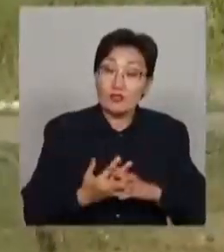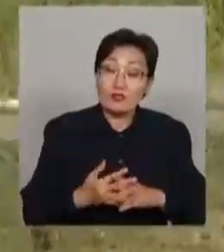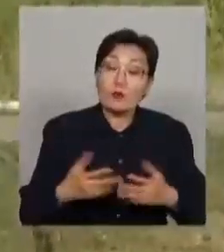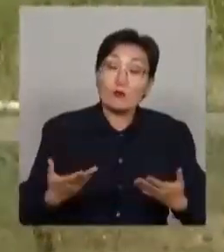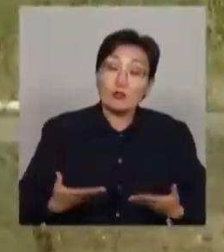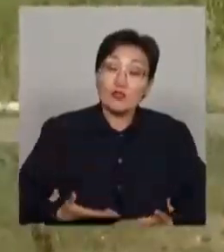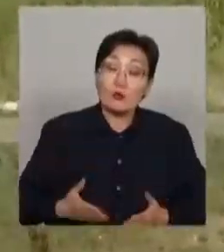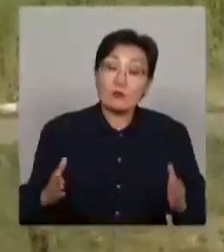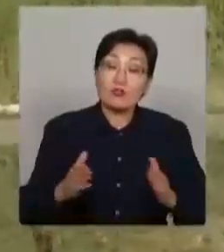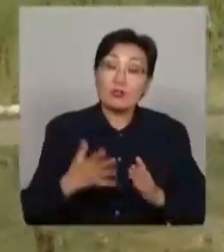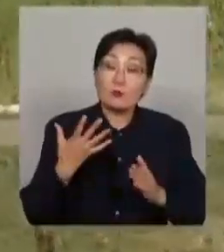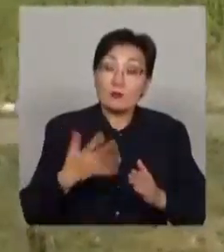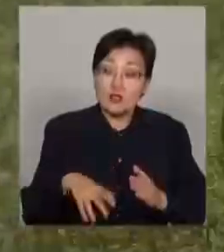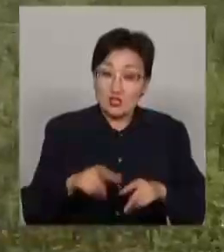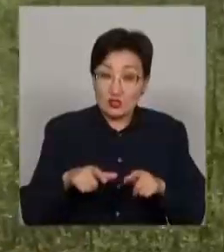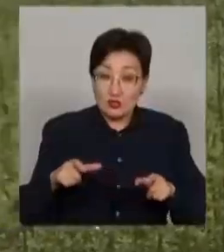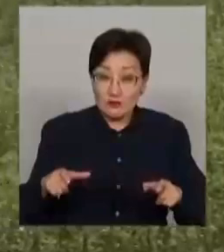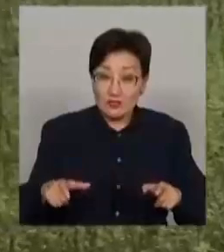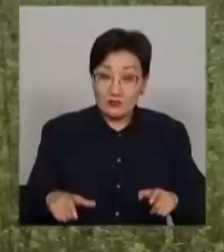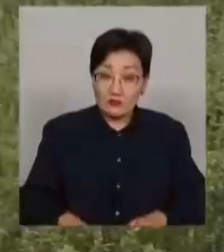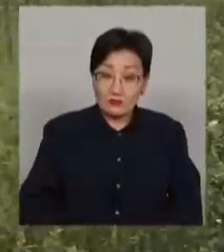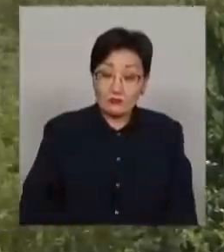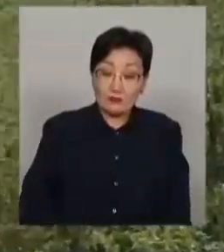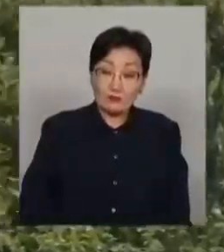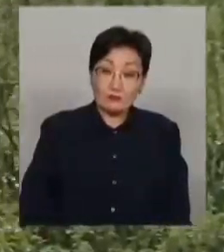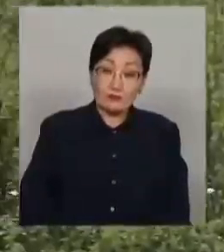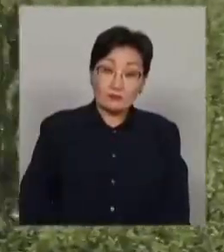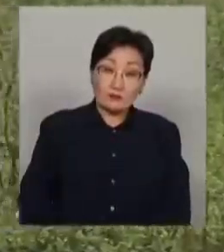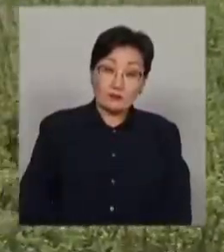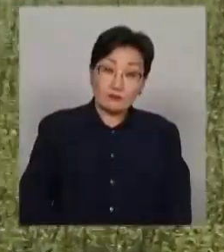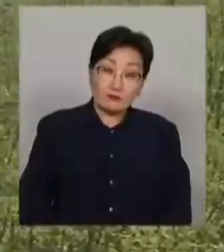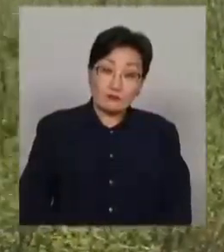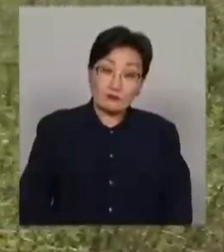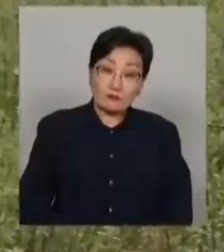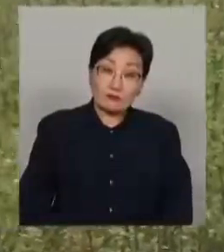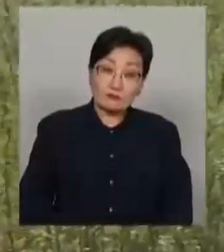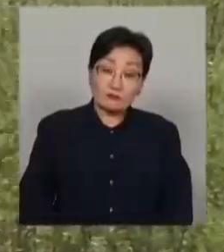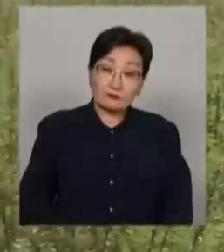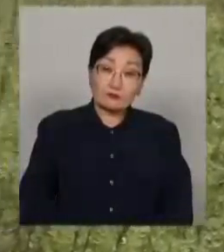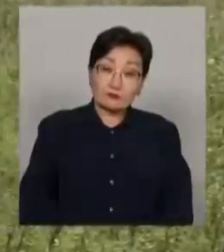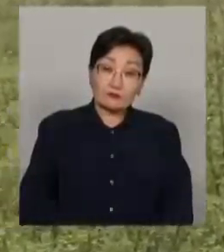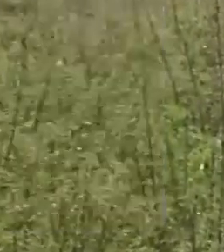проживает менее 50 человек. Нургуль Алина, телеканал Алматы, Североказахстанская область.